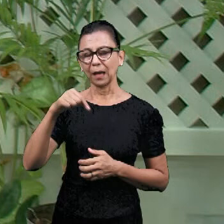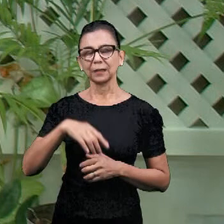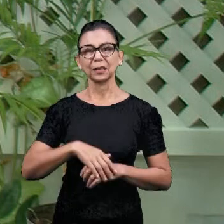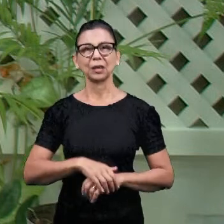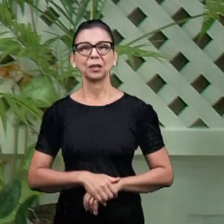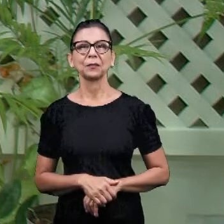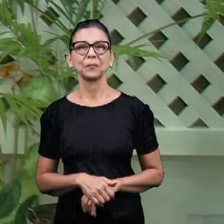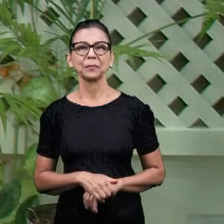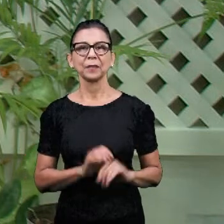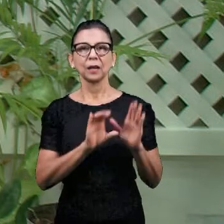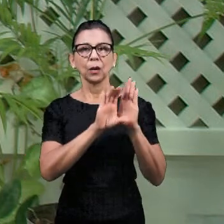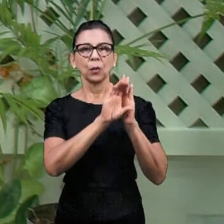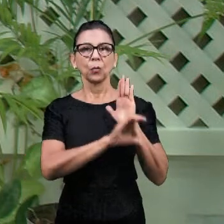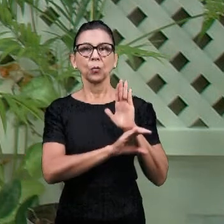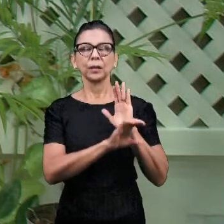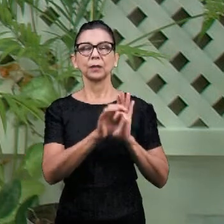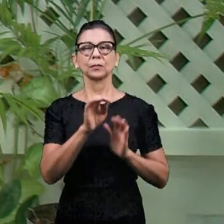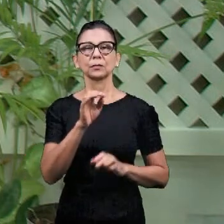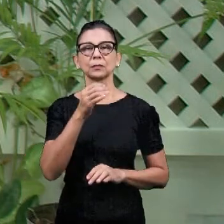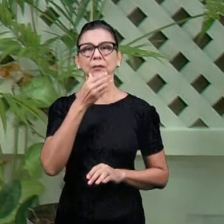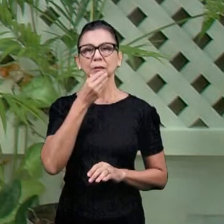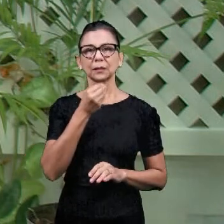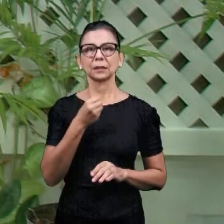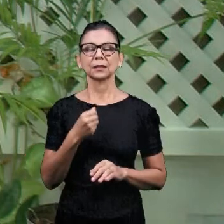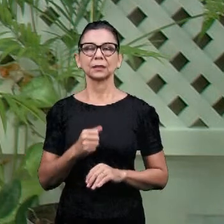ce frère, il est